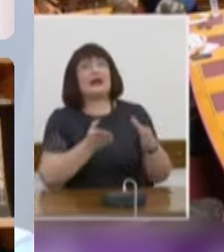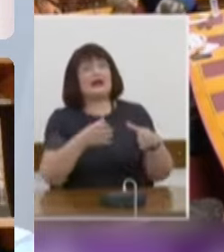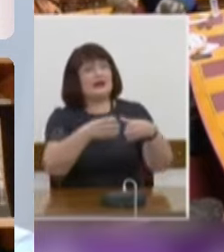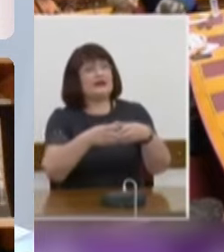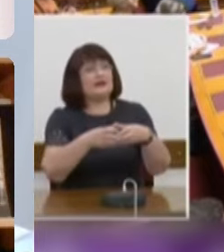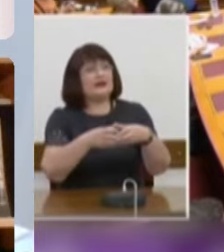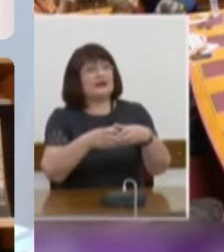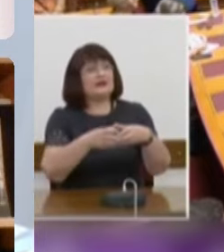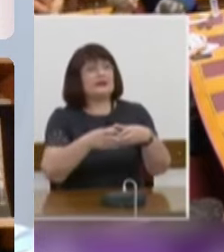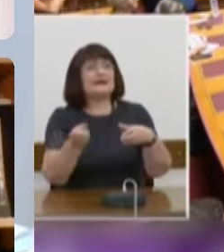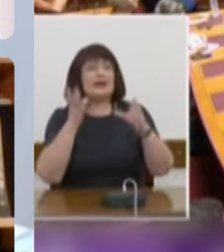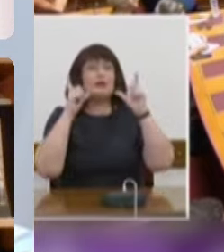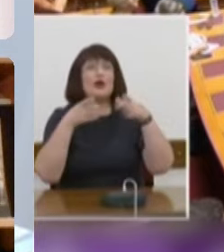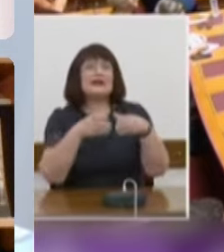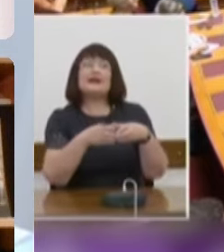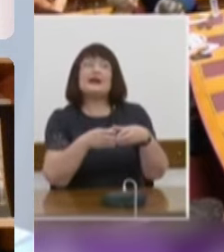είναι